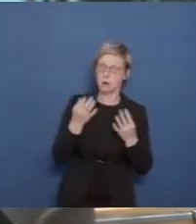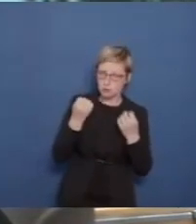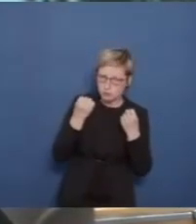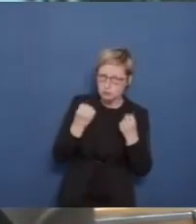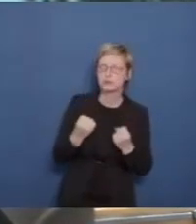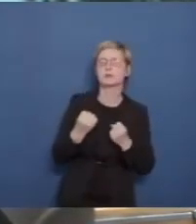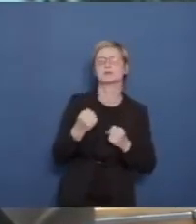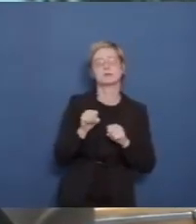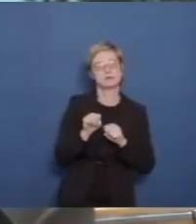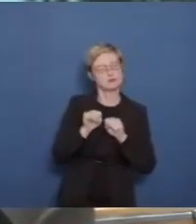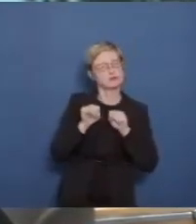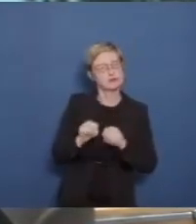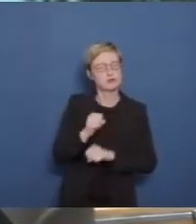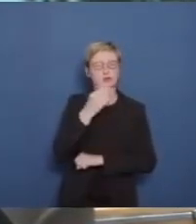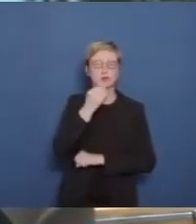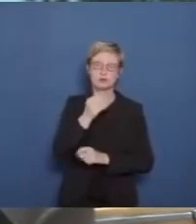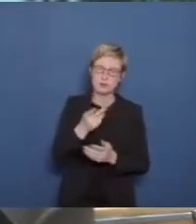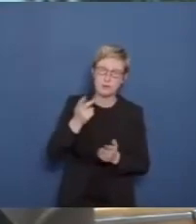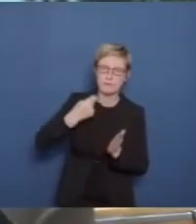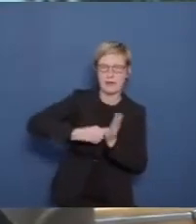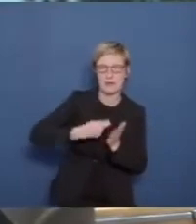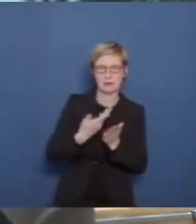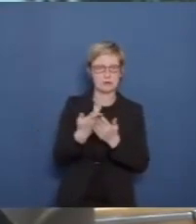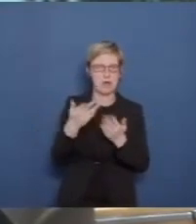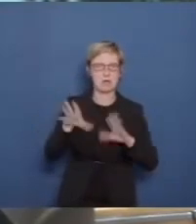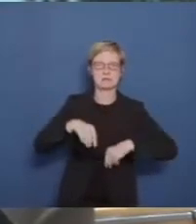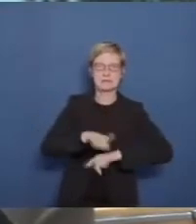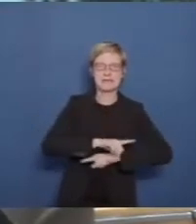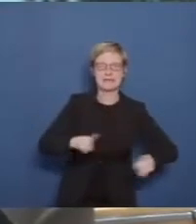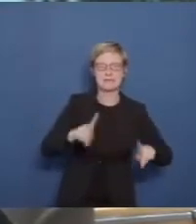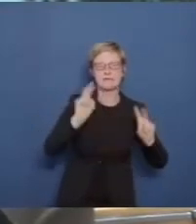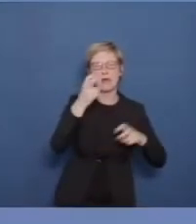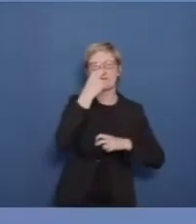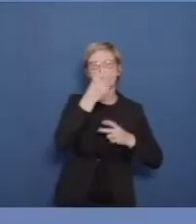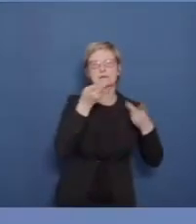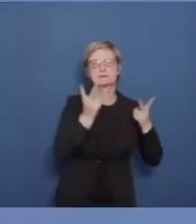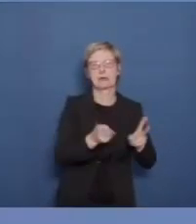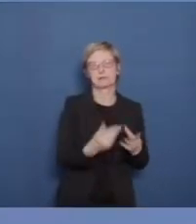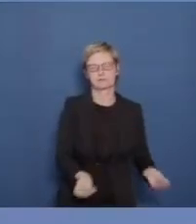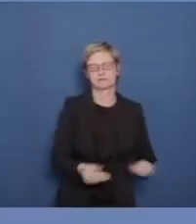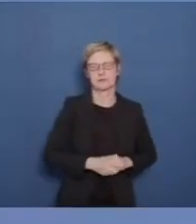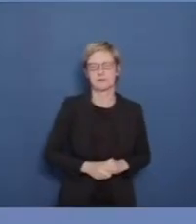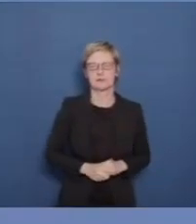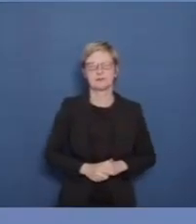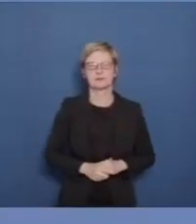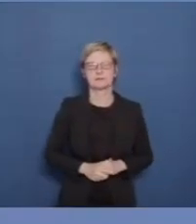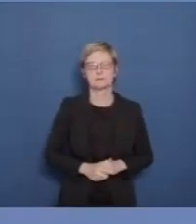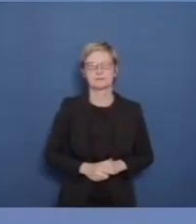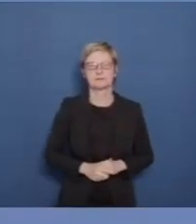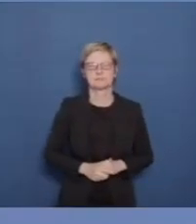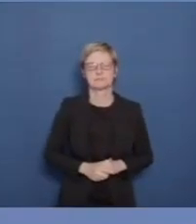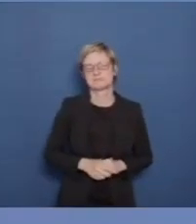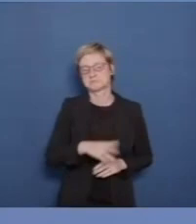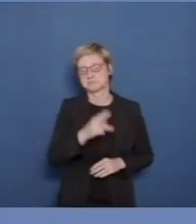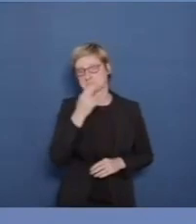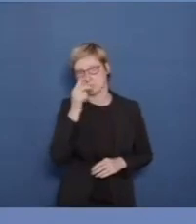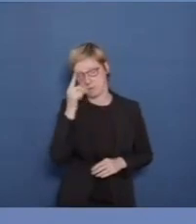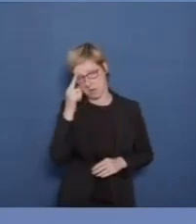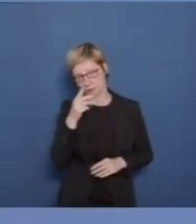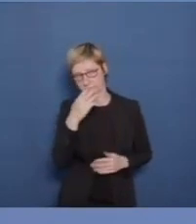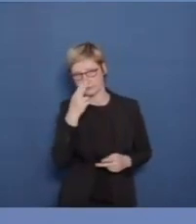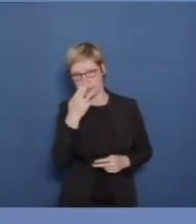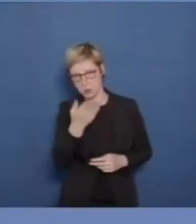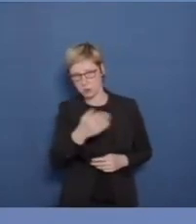jüdische Werte, der hat sein Gastrecht hier verwirkt. Wie stehen Sie dazu, bitte? Ja, ich will mal zunächst